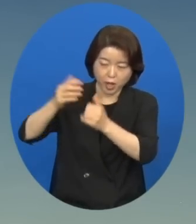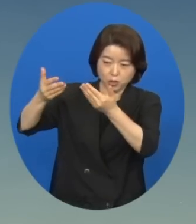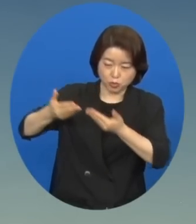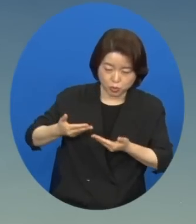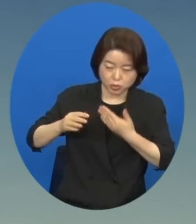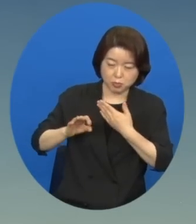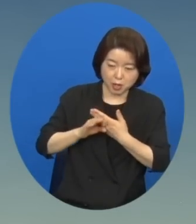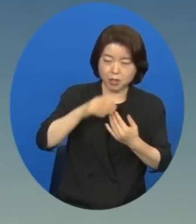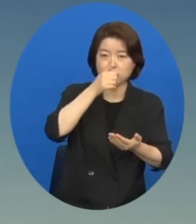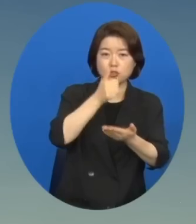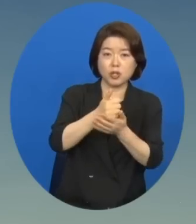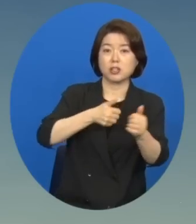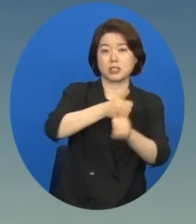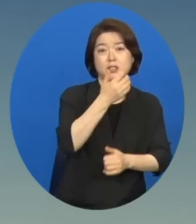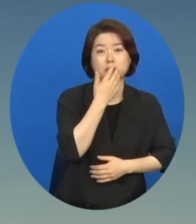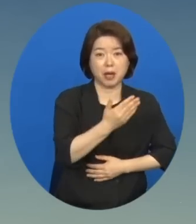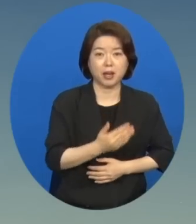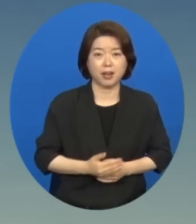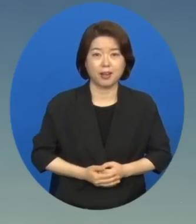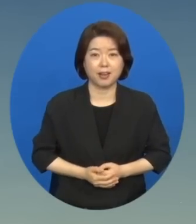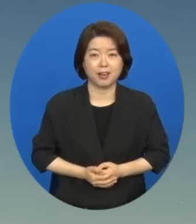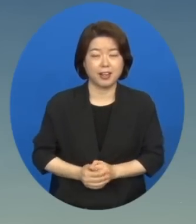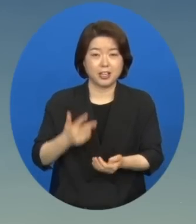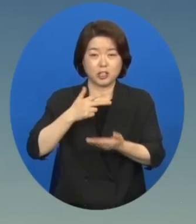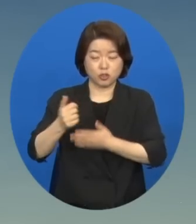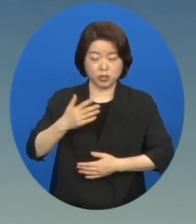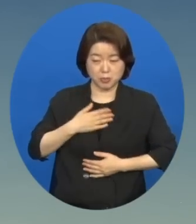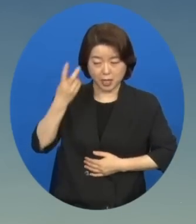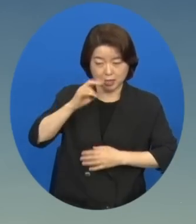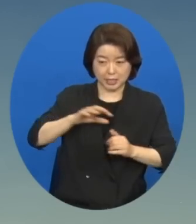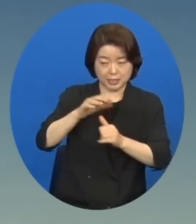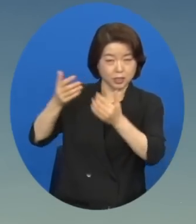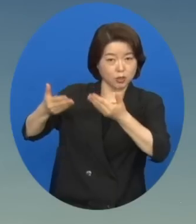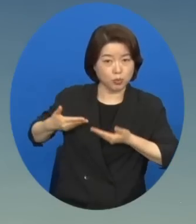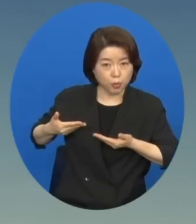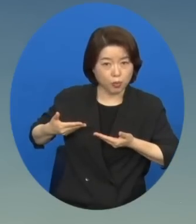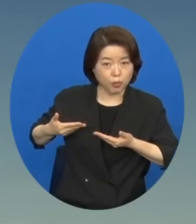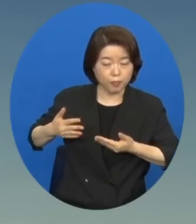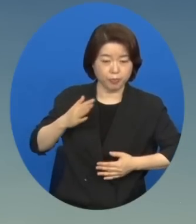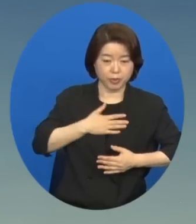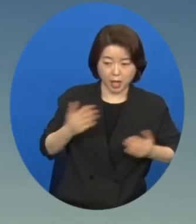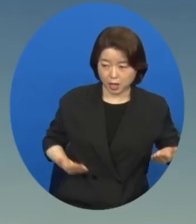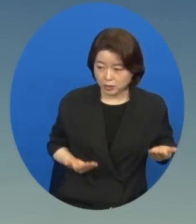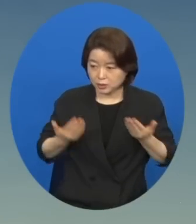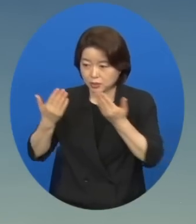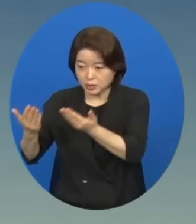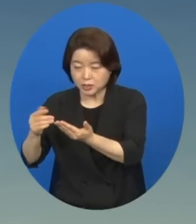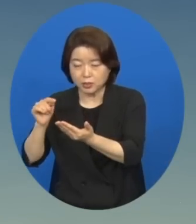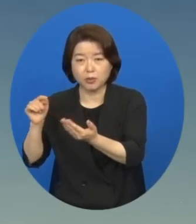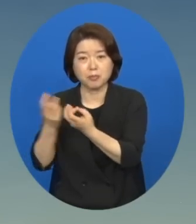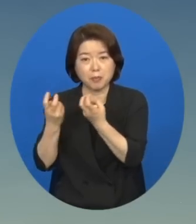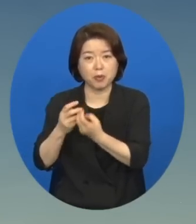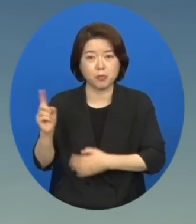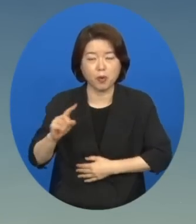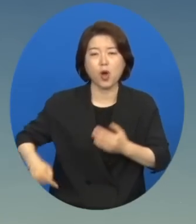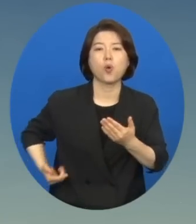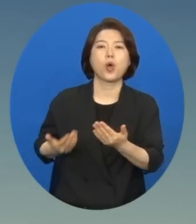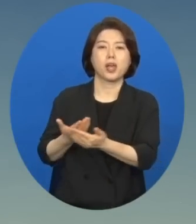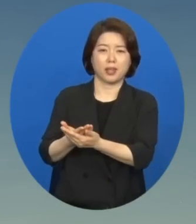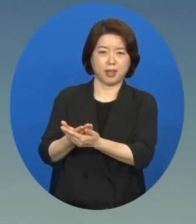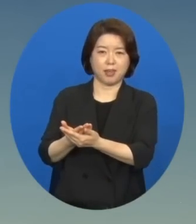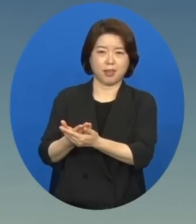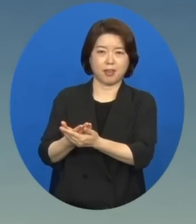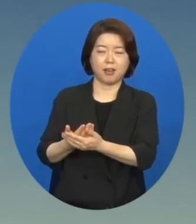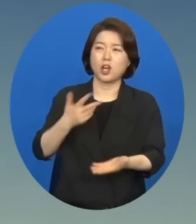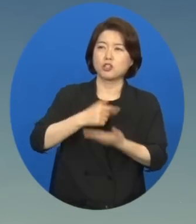죄에서 승리하는 거예요. 그런데 주님이 나를 지키시도록 내가 내어드리는 게 회개인 겁니다. 주님께,